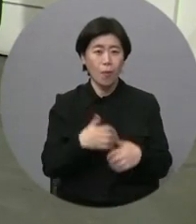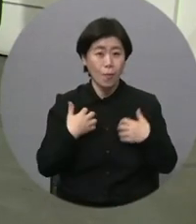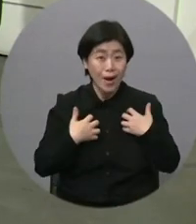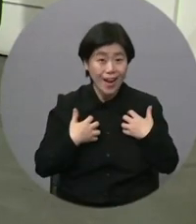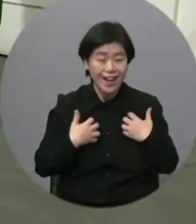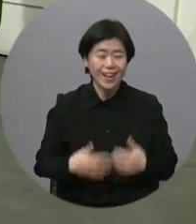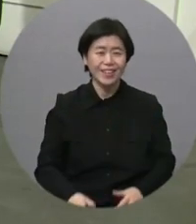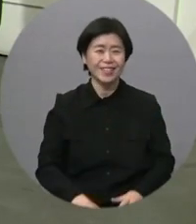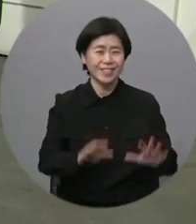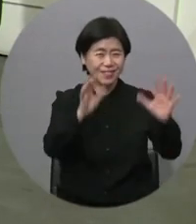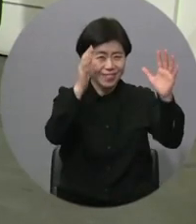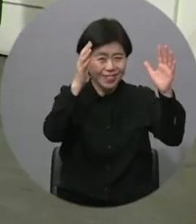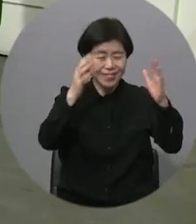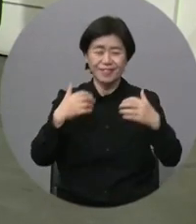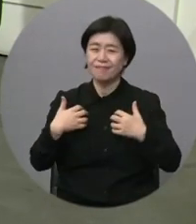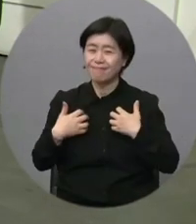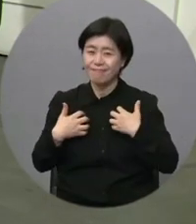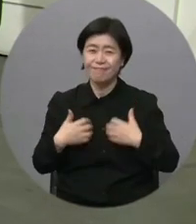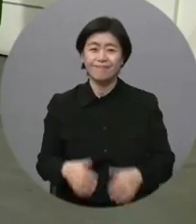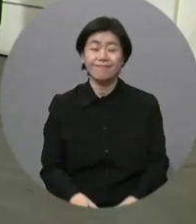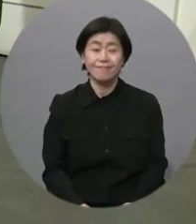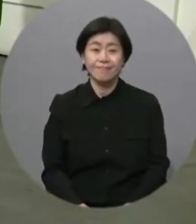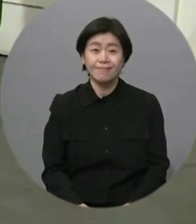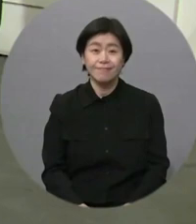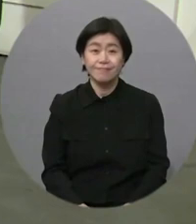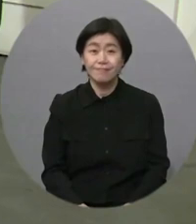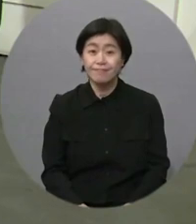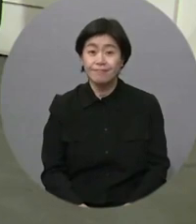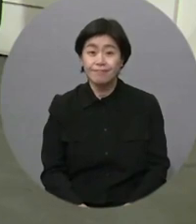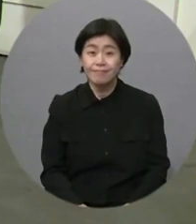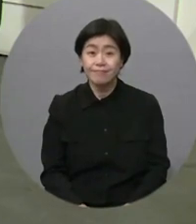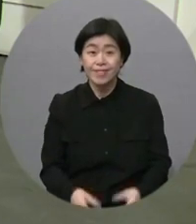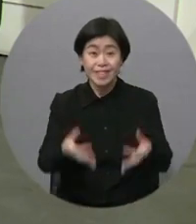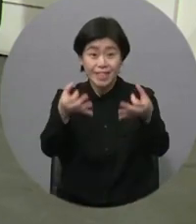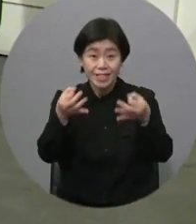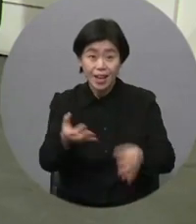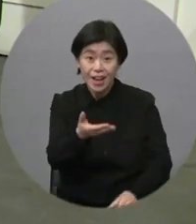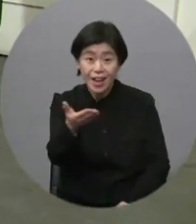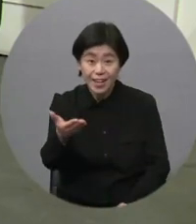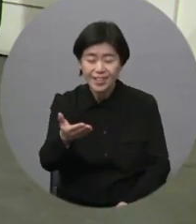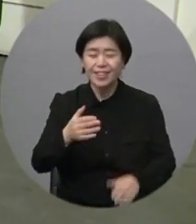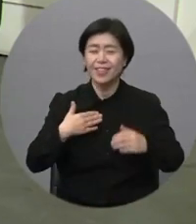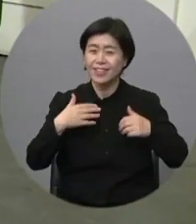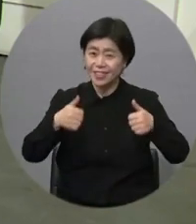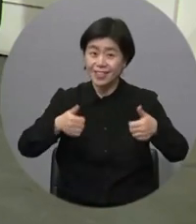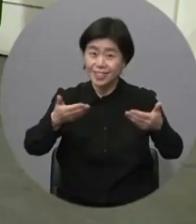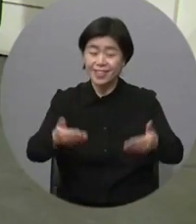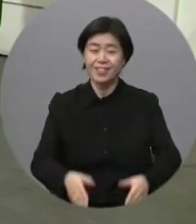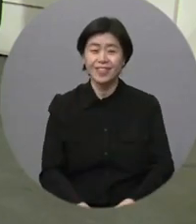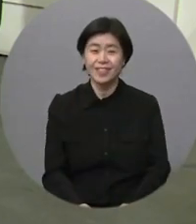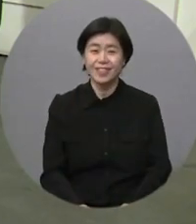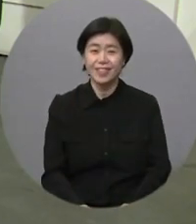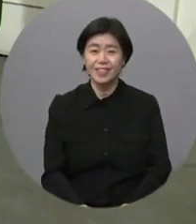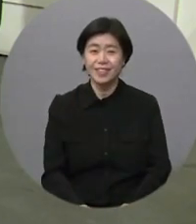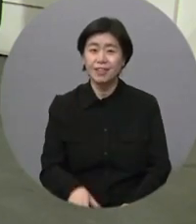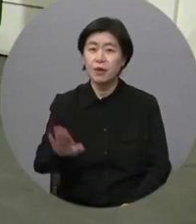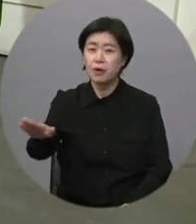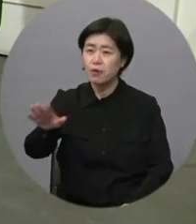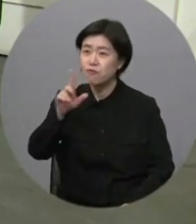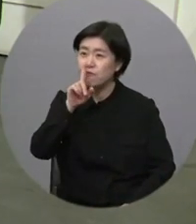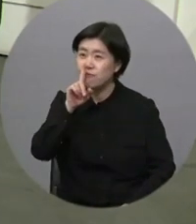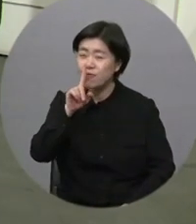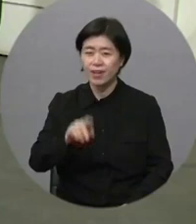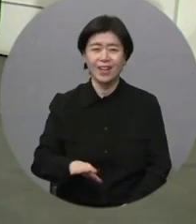네, 환영합니다. 반갑습니다. 저 시청자 예. 여러분께 인사 좀 드릴게요. 네. 네. 잠깐만 조용히 좀